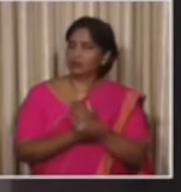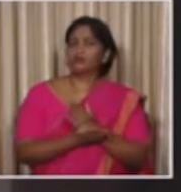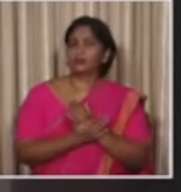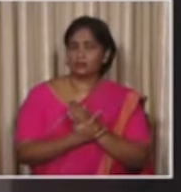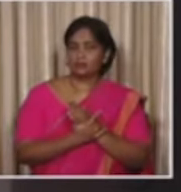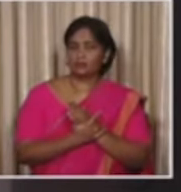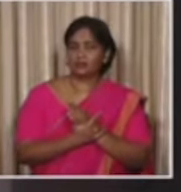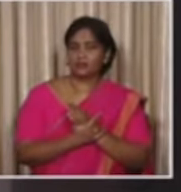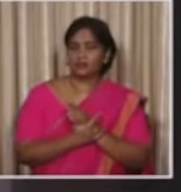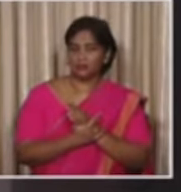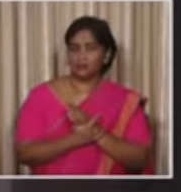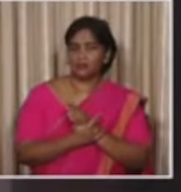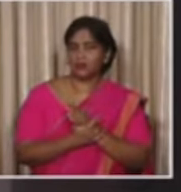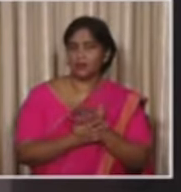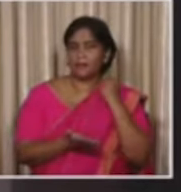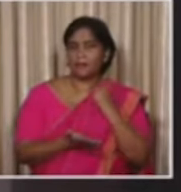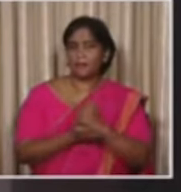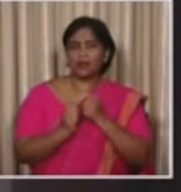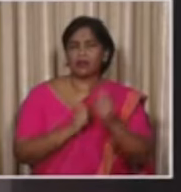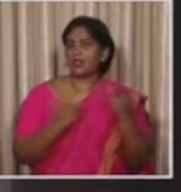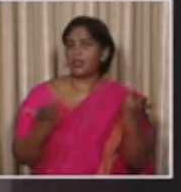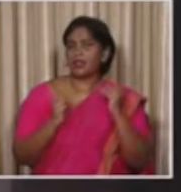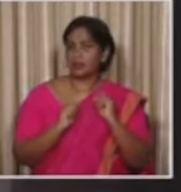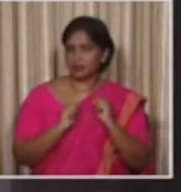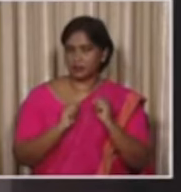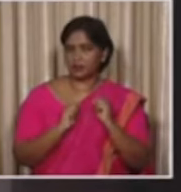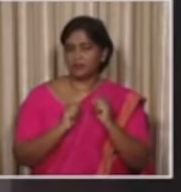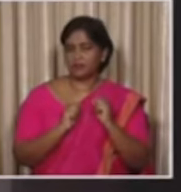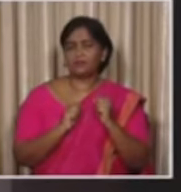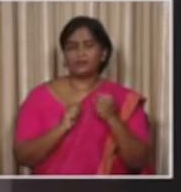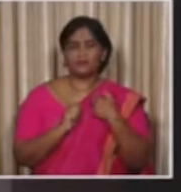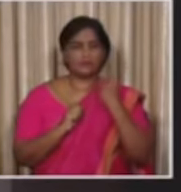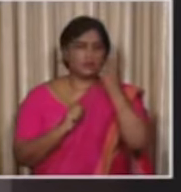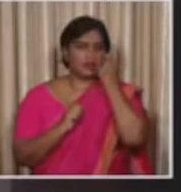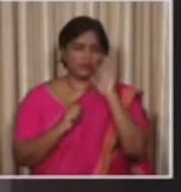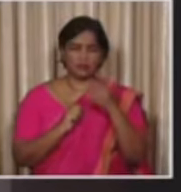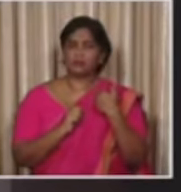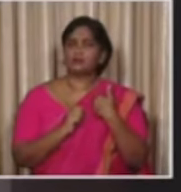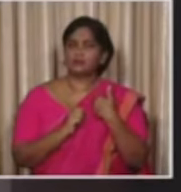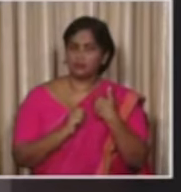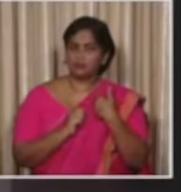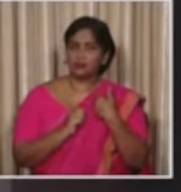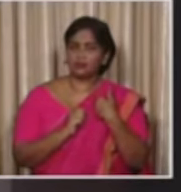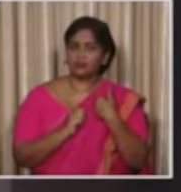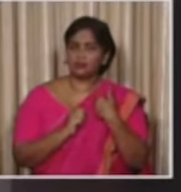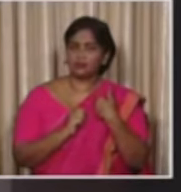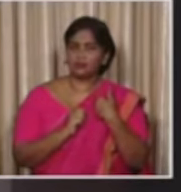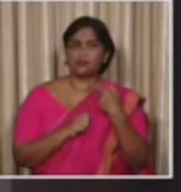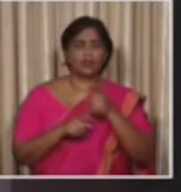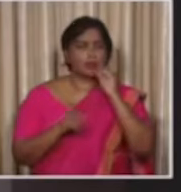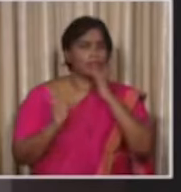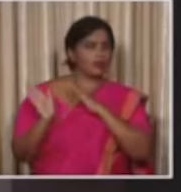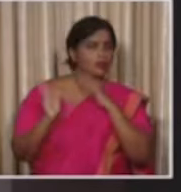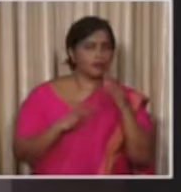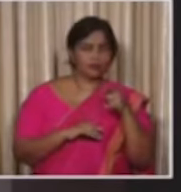හිටවන්න. ඇයි මහවැංකුව එක කරන්නේ නැත්තේ? අපිට සැකයක් ඇති වෙනවා මේ ප්‍රමාදය